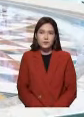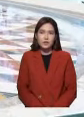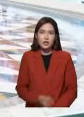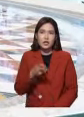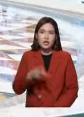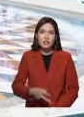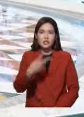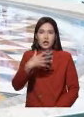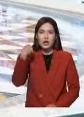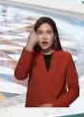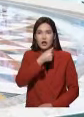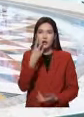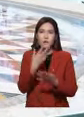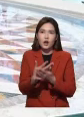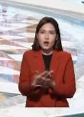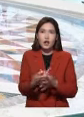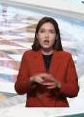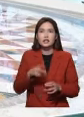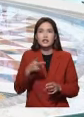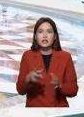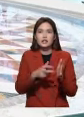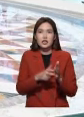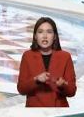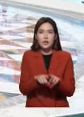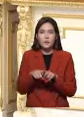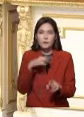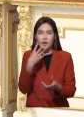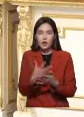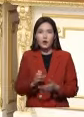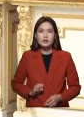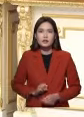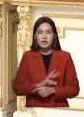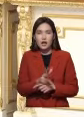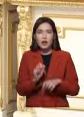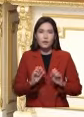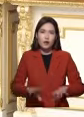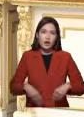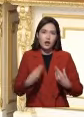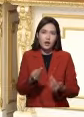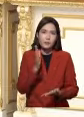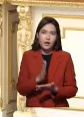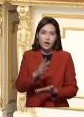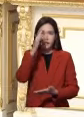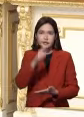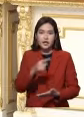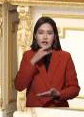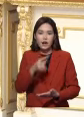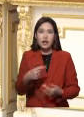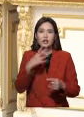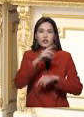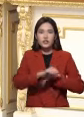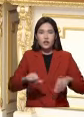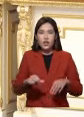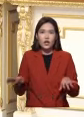2027 жылға қарай қосымша 2 текше километрге жуық сумен қамтамасыз етуге мүмкіндік береді. Қазақстанда жаңа су кодексі